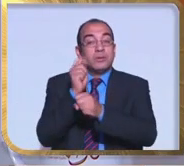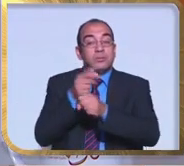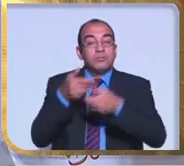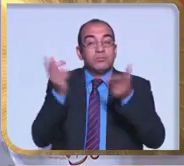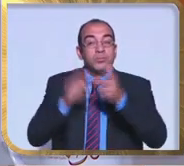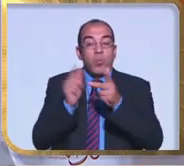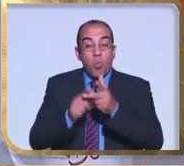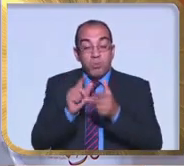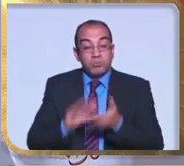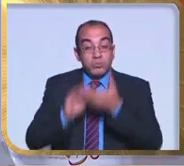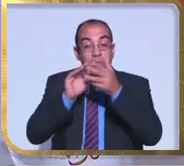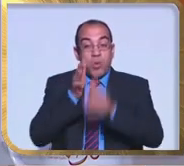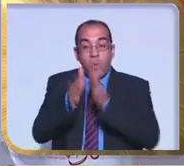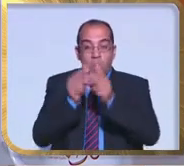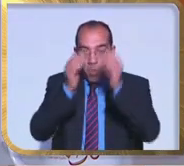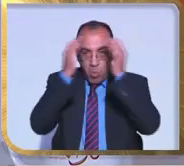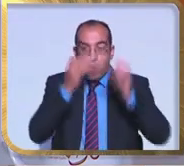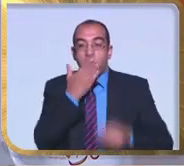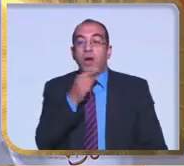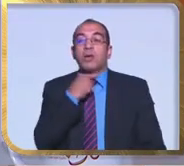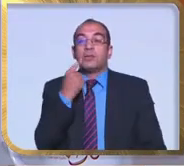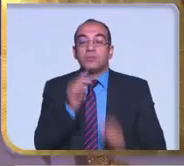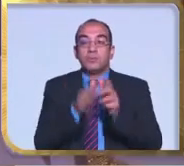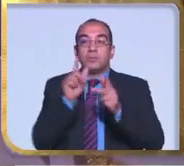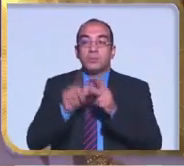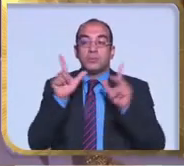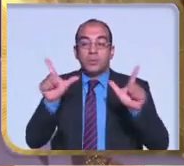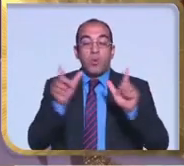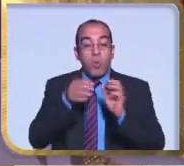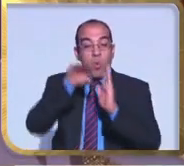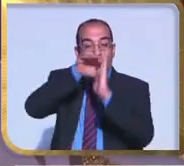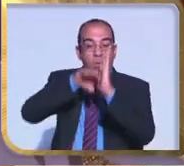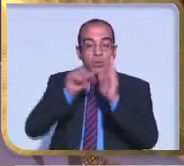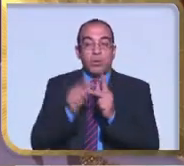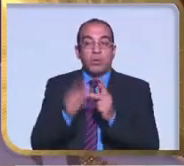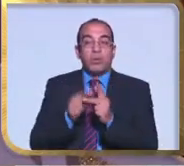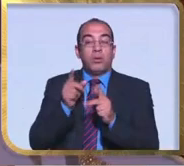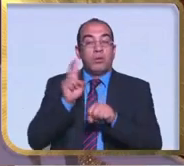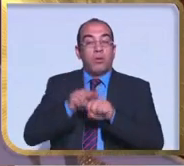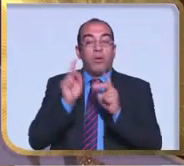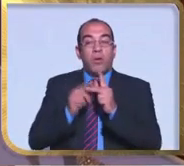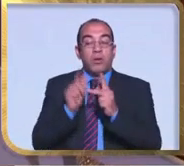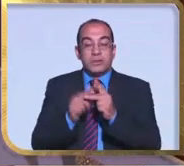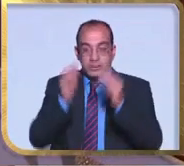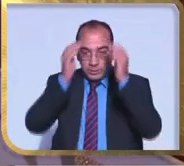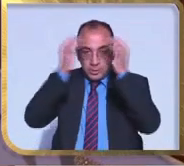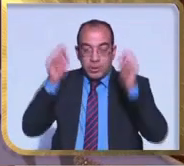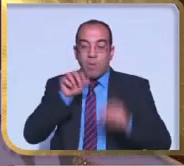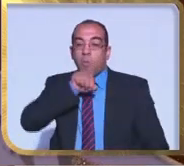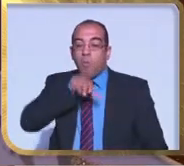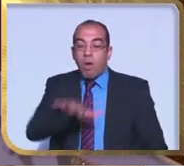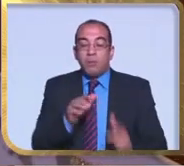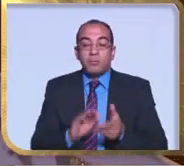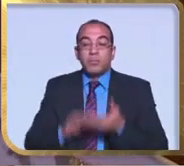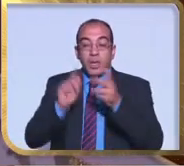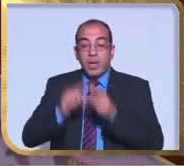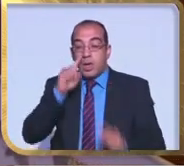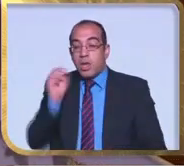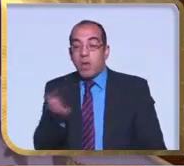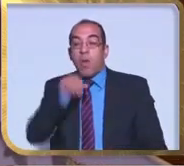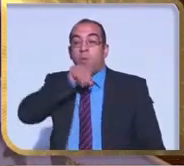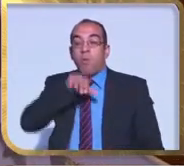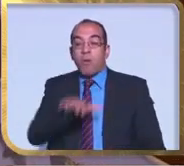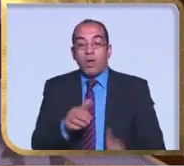مما سيذكره البخاري في صحيحه، متوقف على كون سيدنا محمد صلى الله عليه